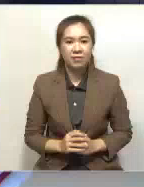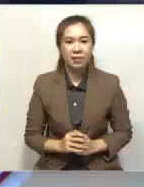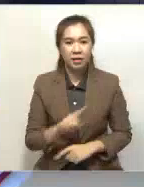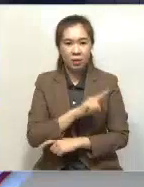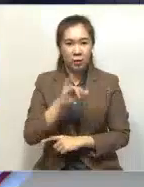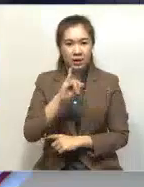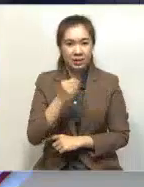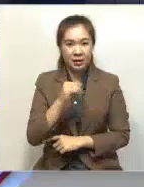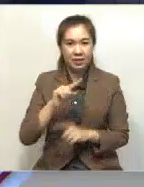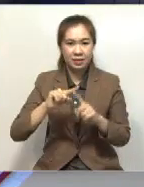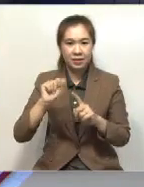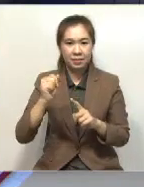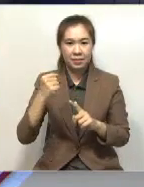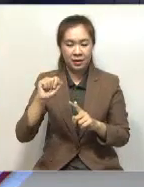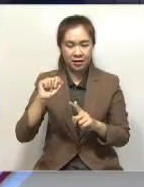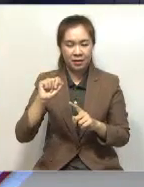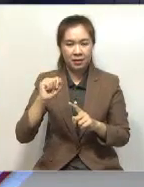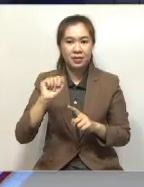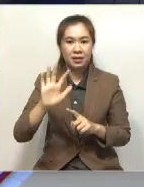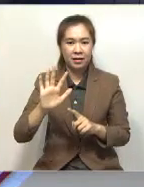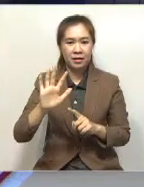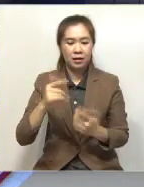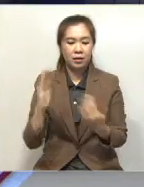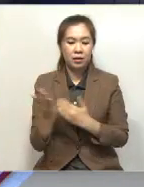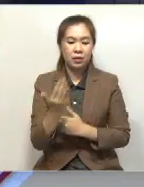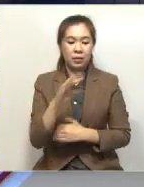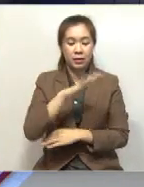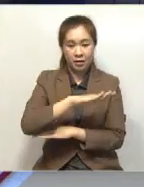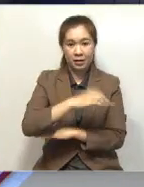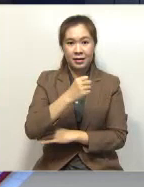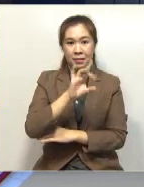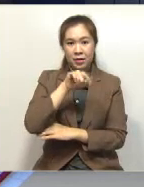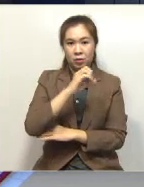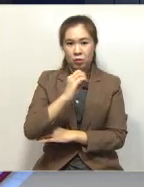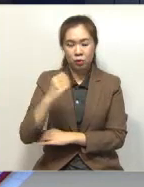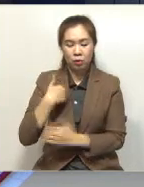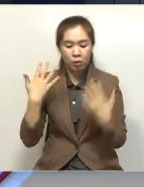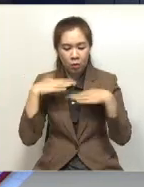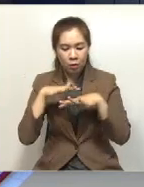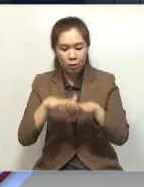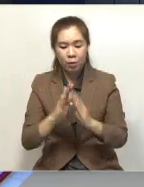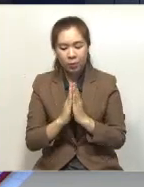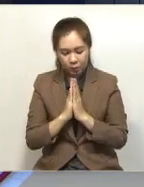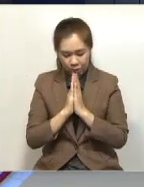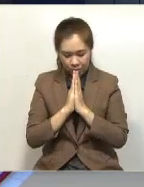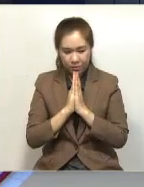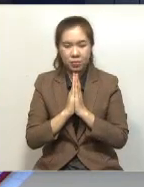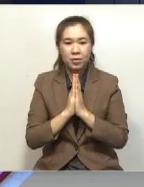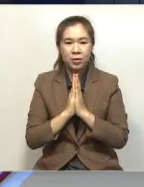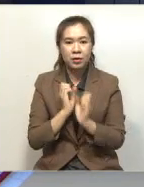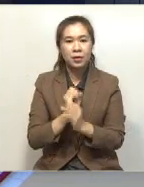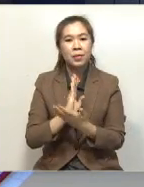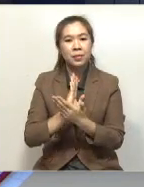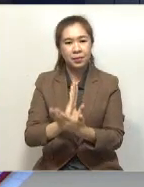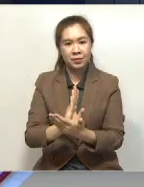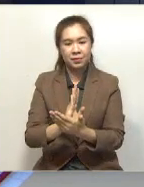ที่ในวันจันทร์ที่15ตุลาคมนี้เวลา18นาฬิกาขอเชิญประชาชนร่วมสวดมนต์ในพิธีมหามงคลบำเพ็ญพระราชกุศ